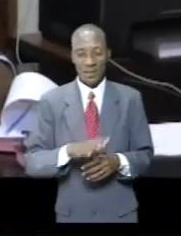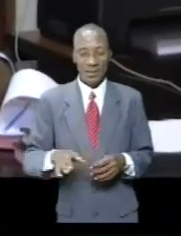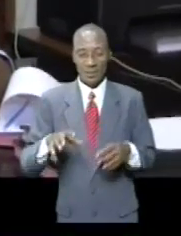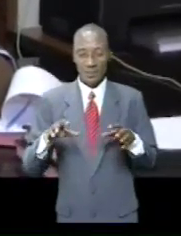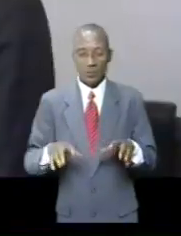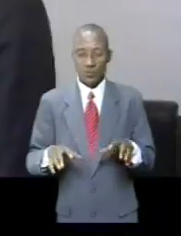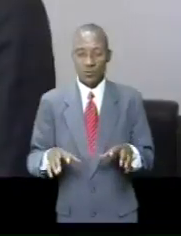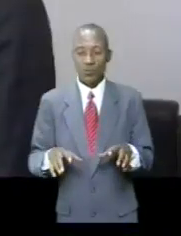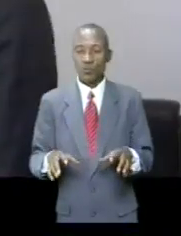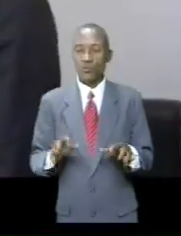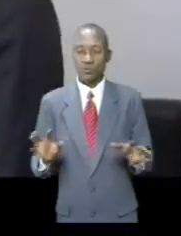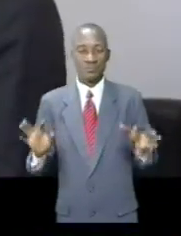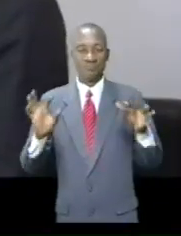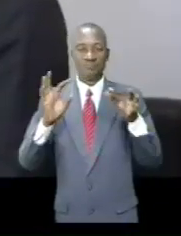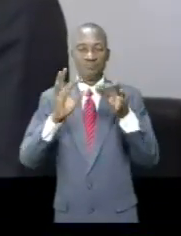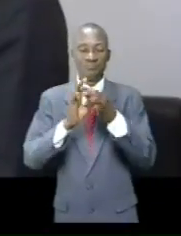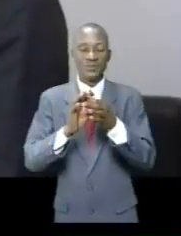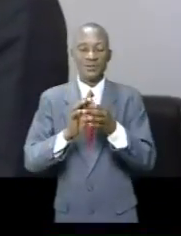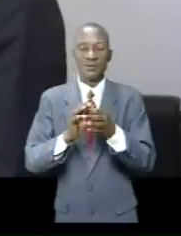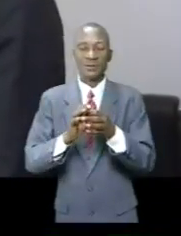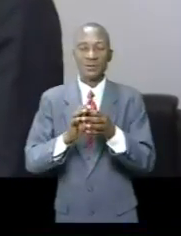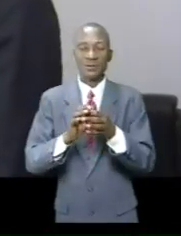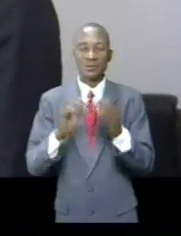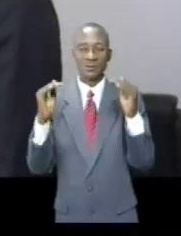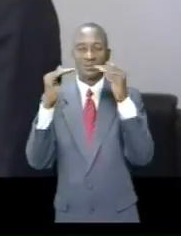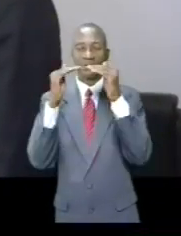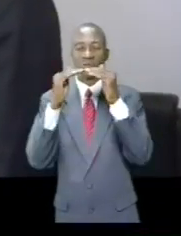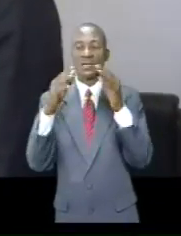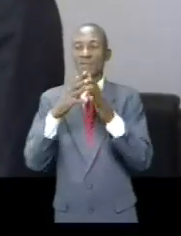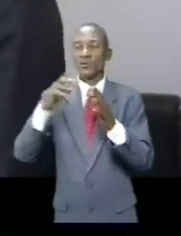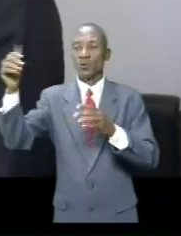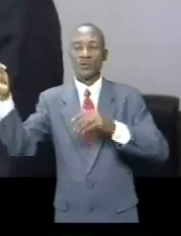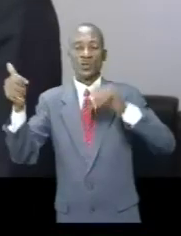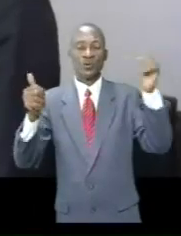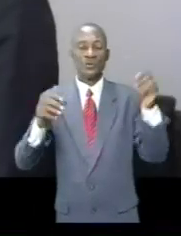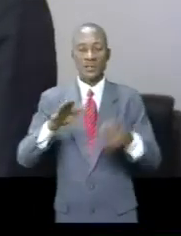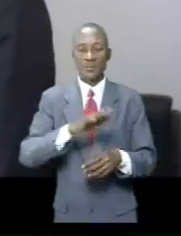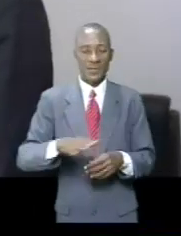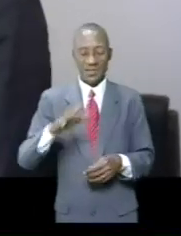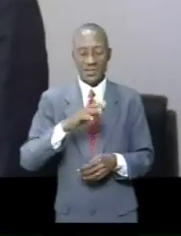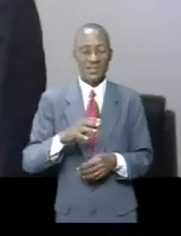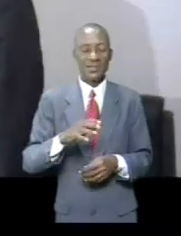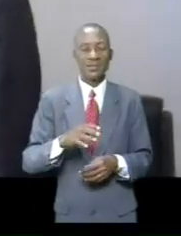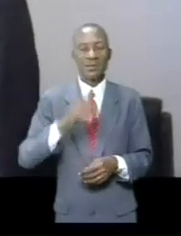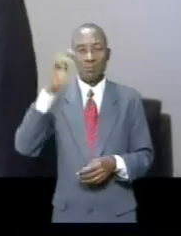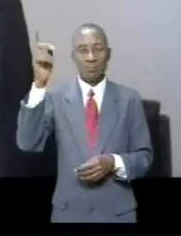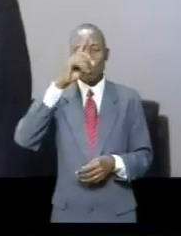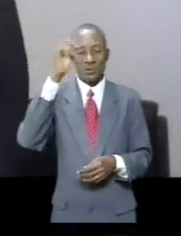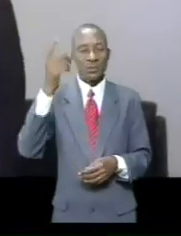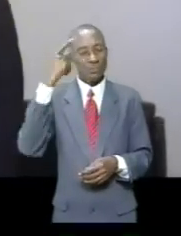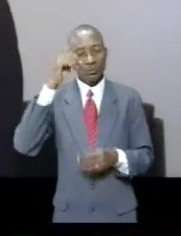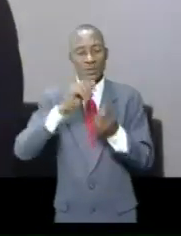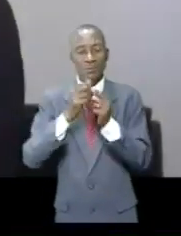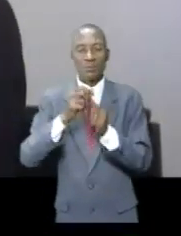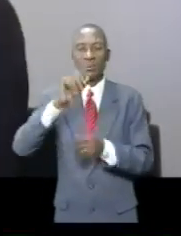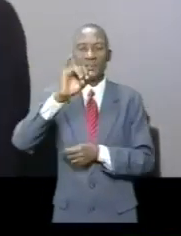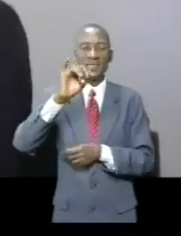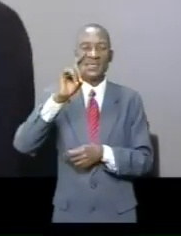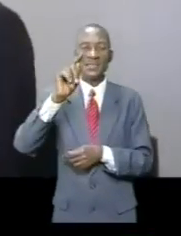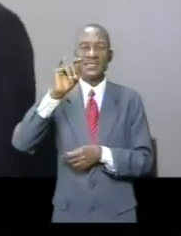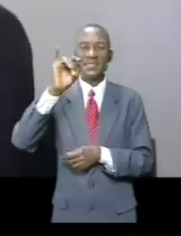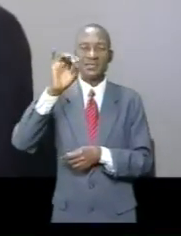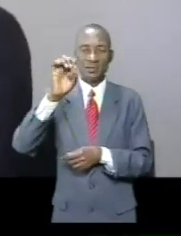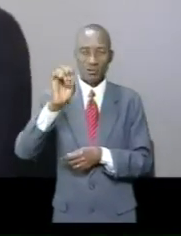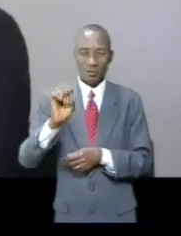soit conforme à la norme ITIE le 16 avril 2021 lors de la validation. Je suis venu produire un livrable et les